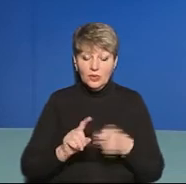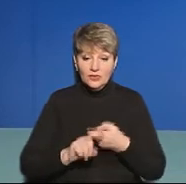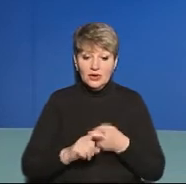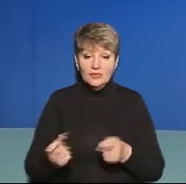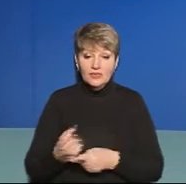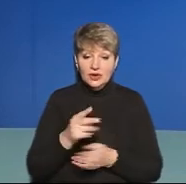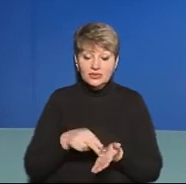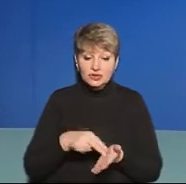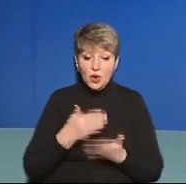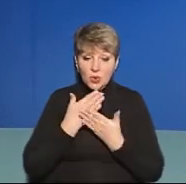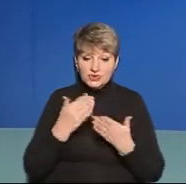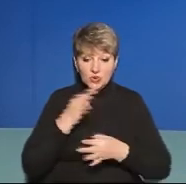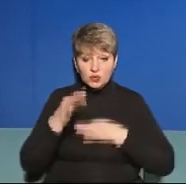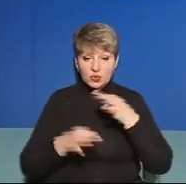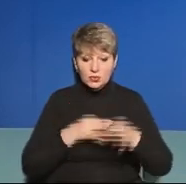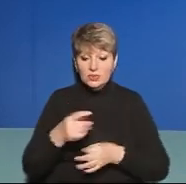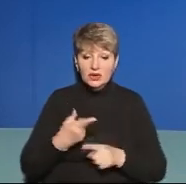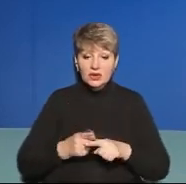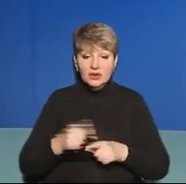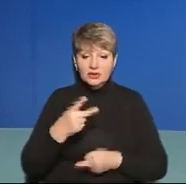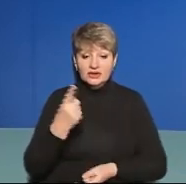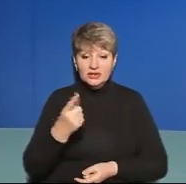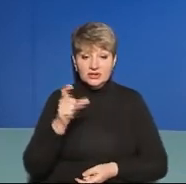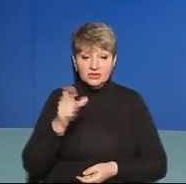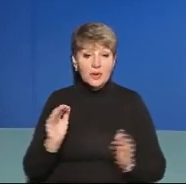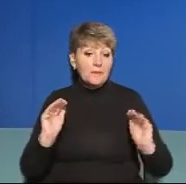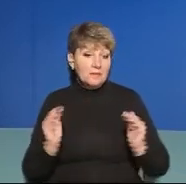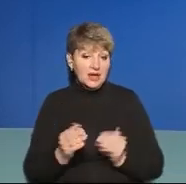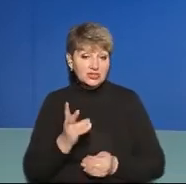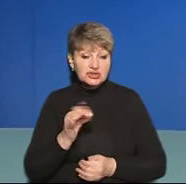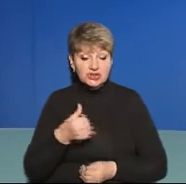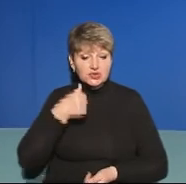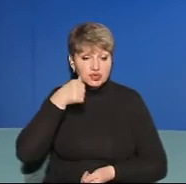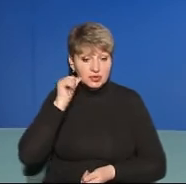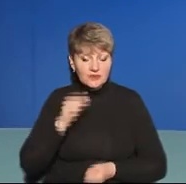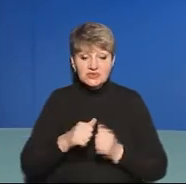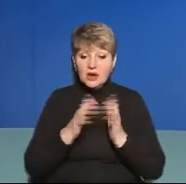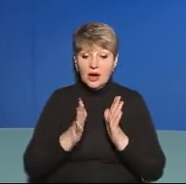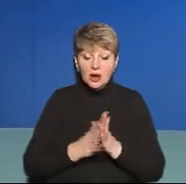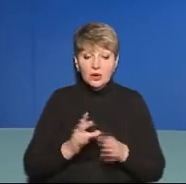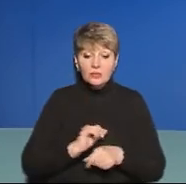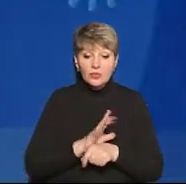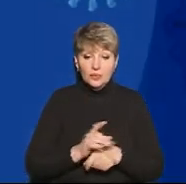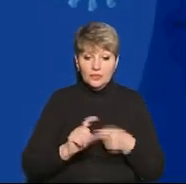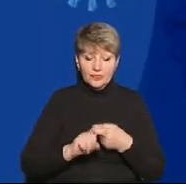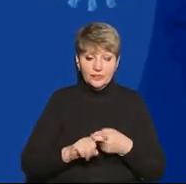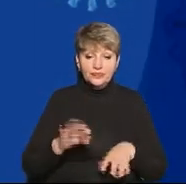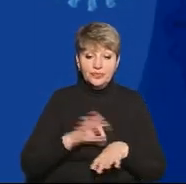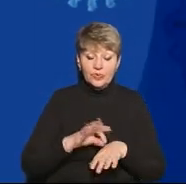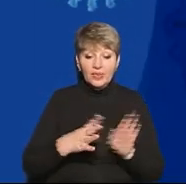на Черкащині за останню добу. Це на 31 особу менше, ніж було вчора. Загалом на COVID-19